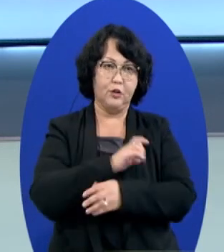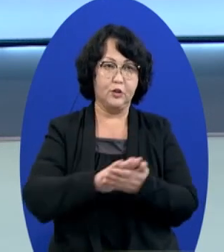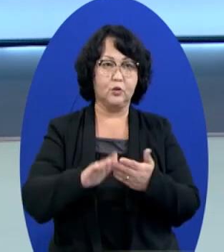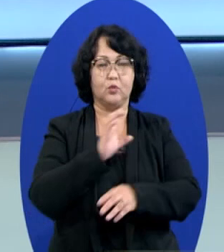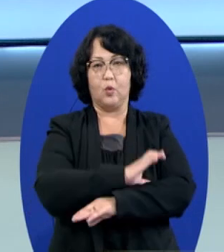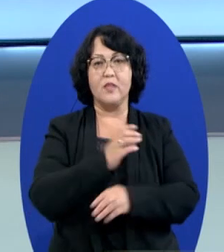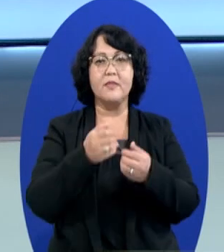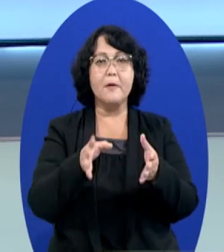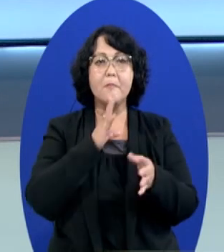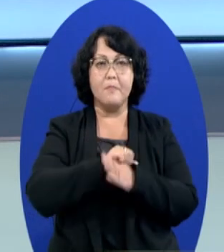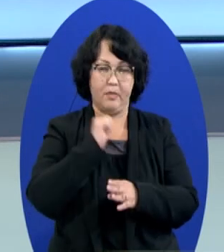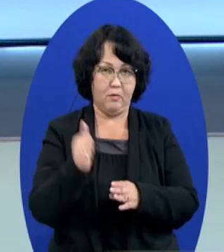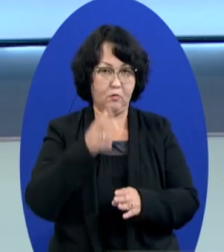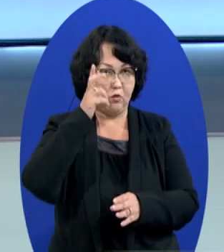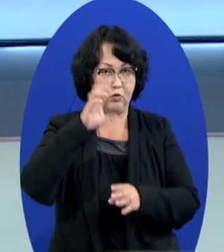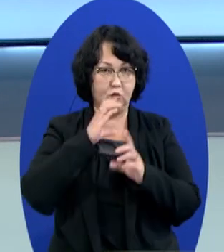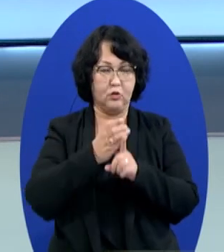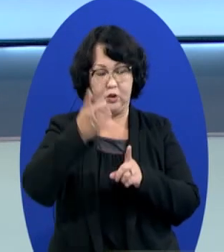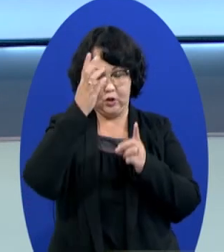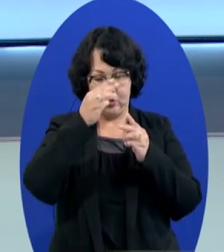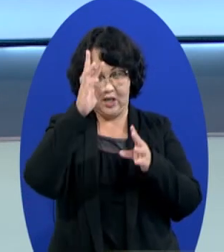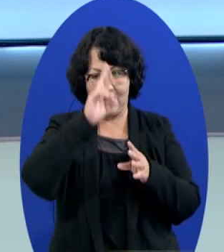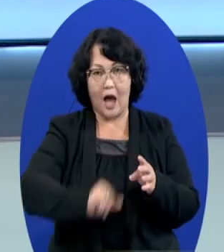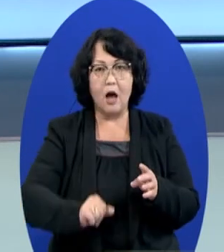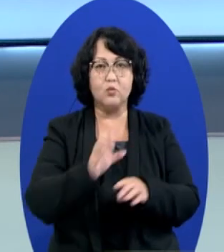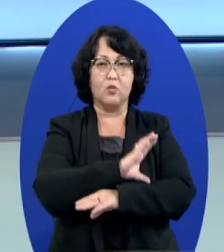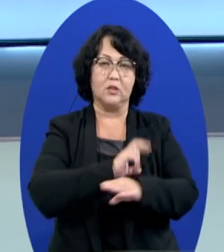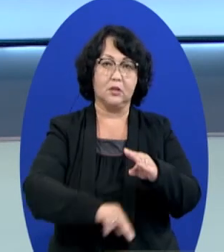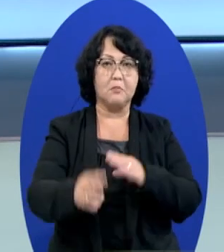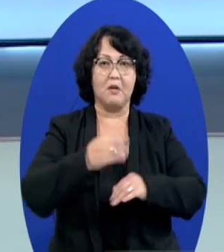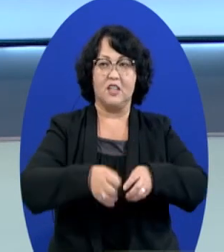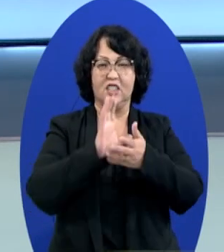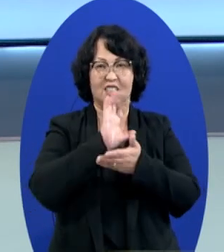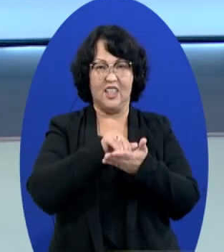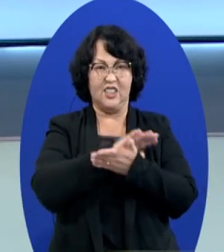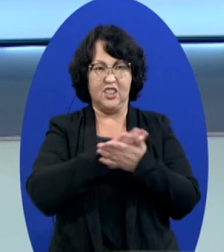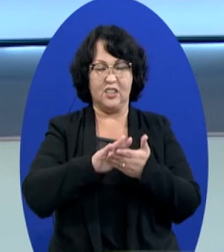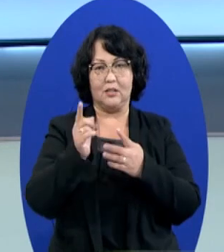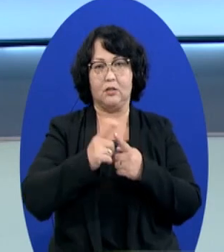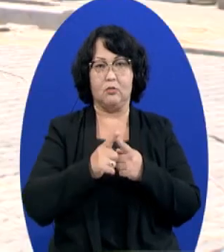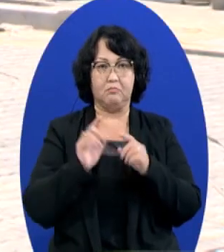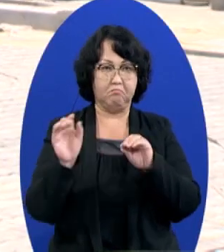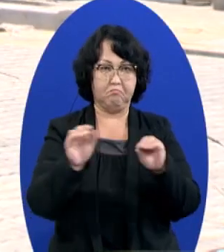болсон. Боловсрол шинжилгээ ухааны яамнаас сургууль цэцэрлэгийн барилгад шинэ стандартыг баримтлаж байгаа юм байна.